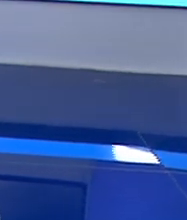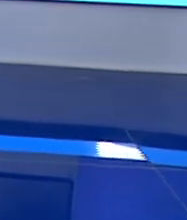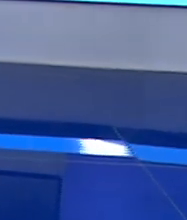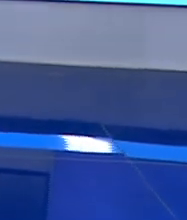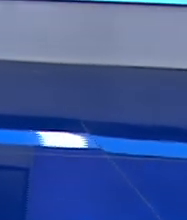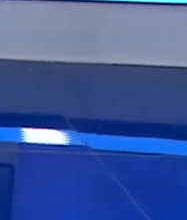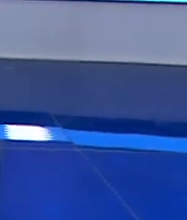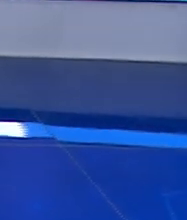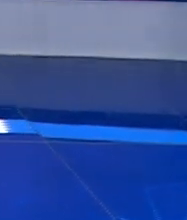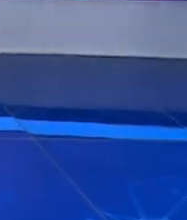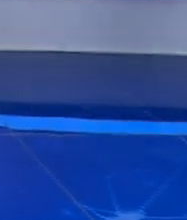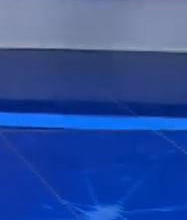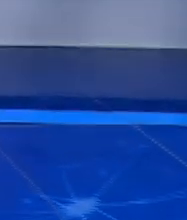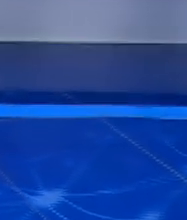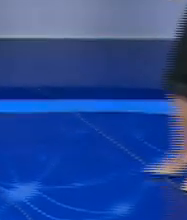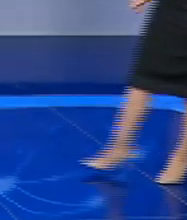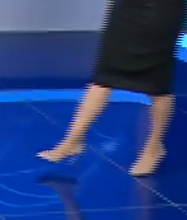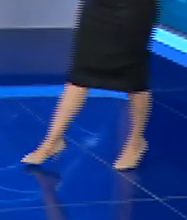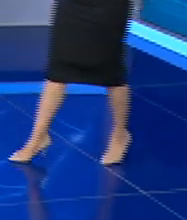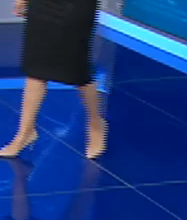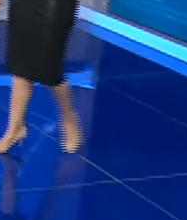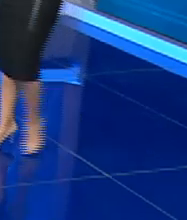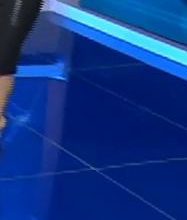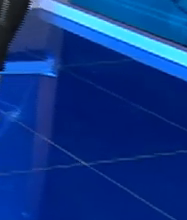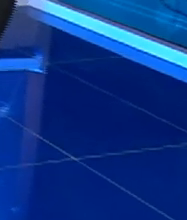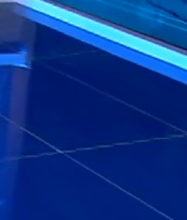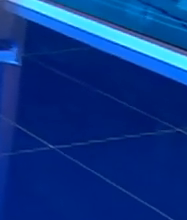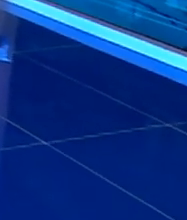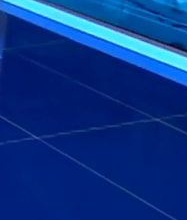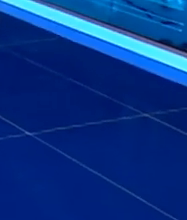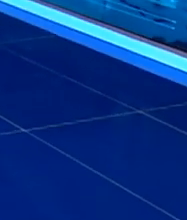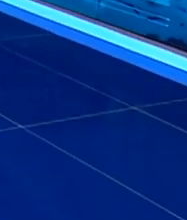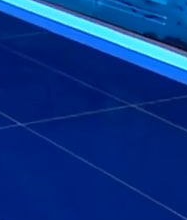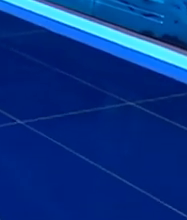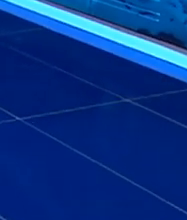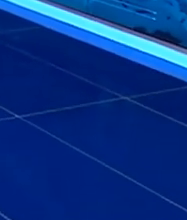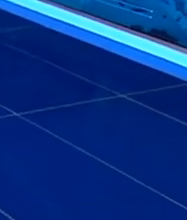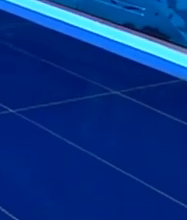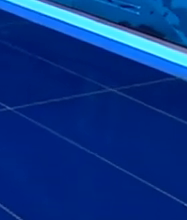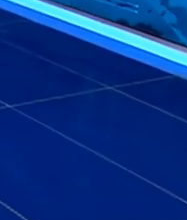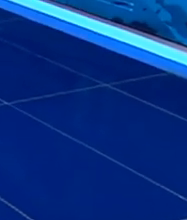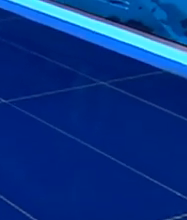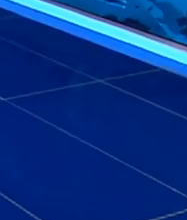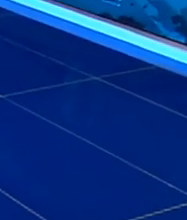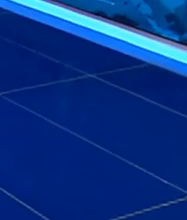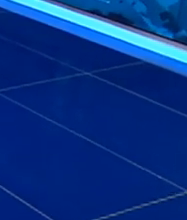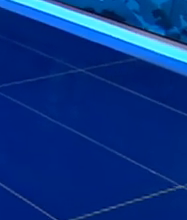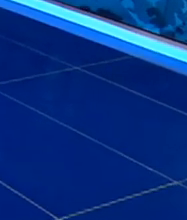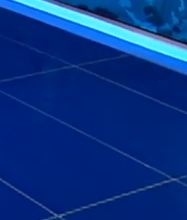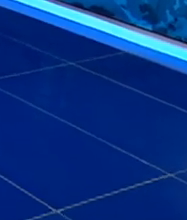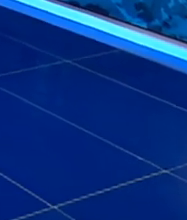Әзірге айтарымыз осы, ал дәл қазір ауа райы болжаммен әріптесім арайдан сұрады. Рахмет, Шерхан. Қайырлы күн, экраннан алыстамаңыздар.